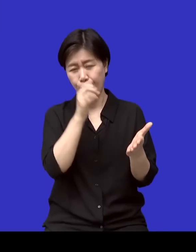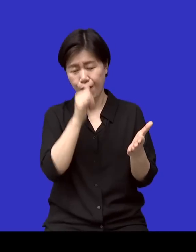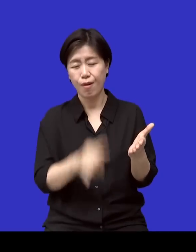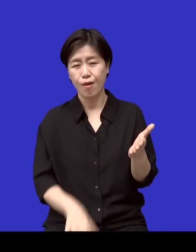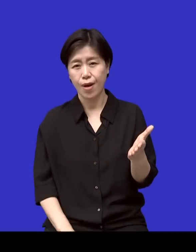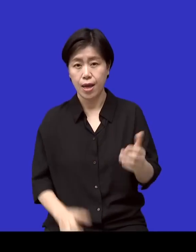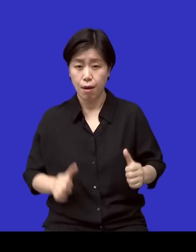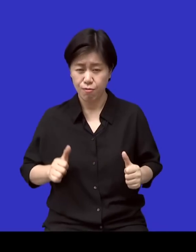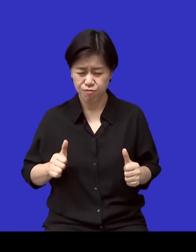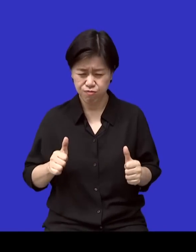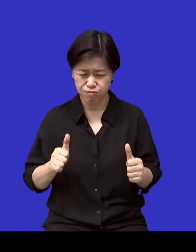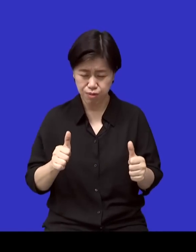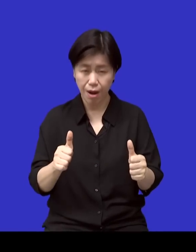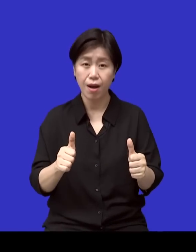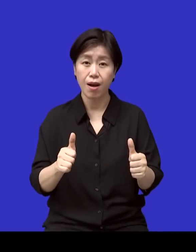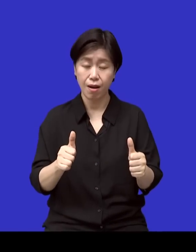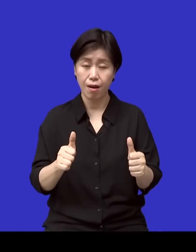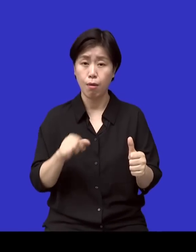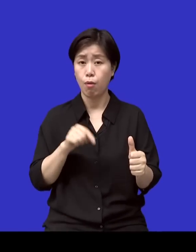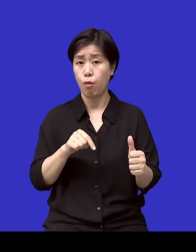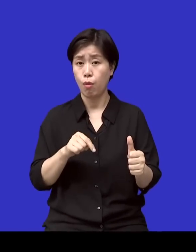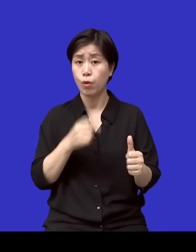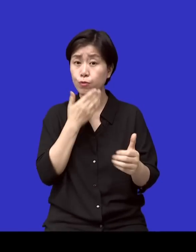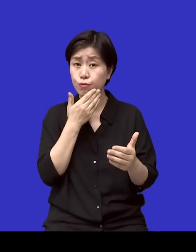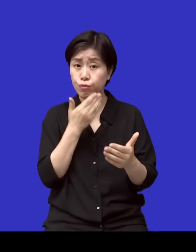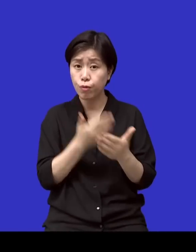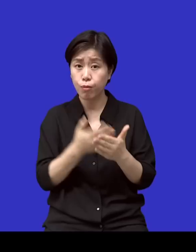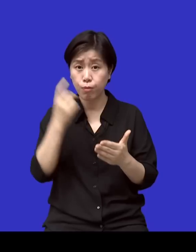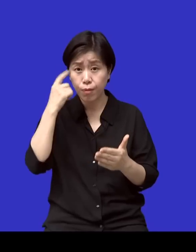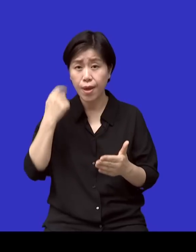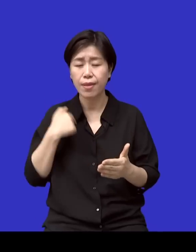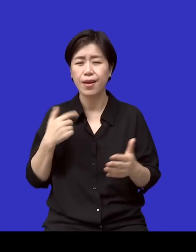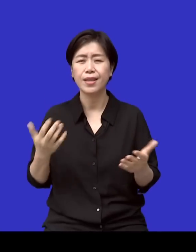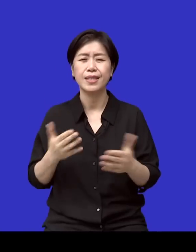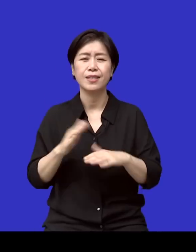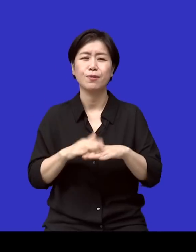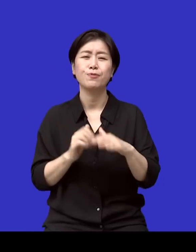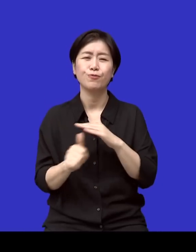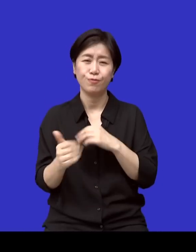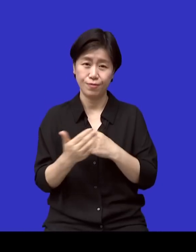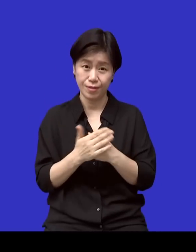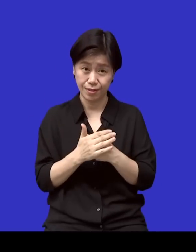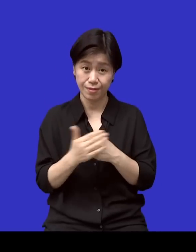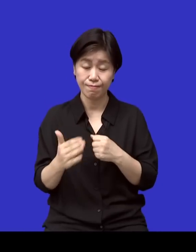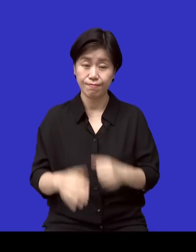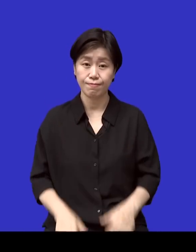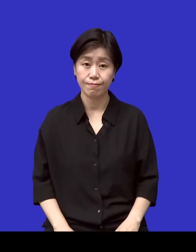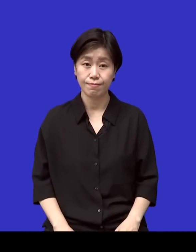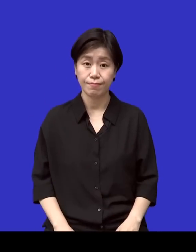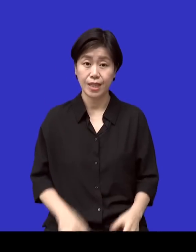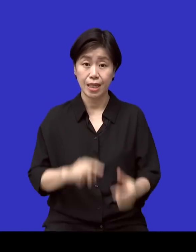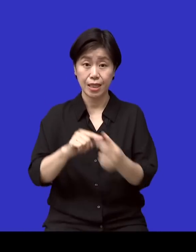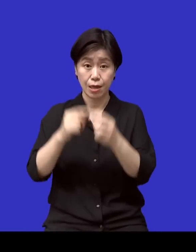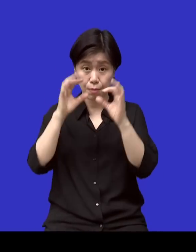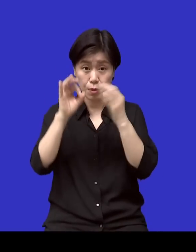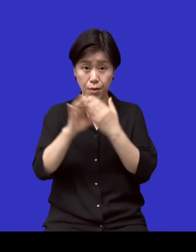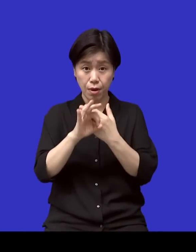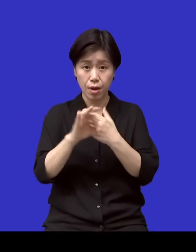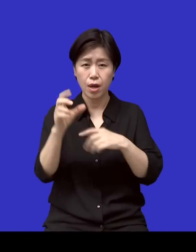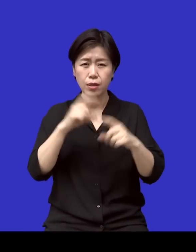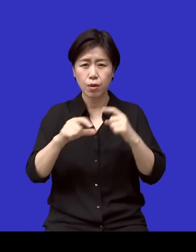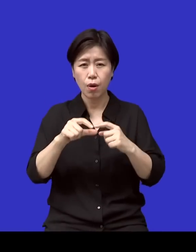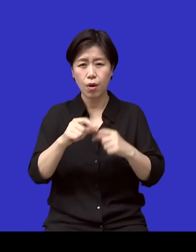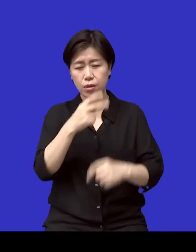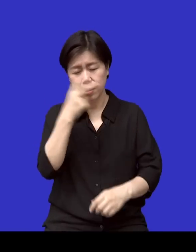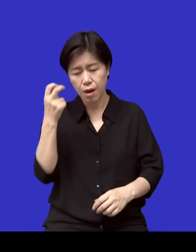돼야지 운동선수를 할 수 있다라고 저는 아직도 그렇게 생각하는 부분이어서 네. 근데 자면서 말씀 중에 좀 더 자자, 좀 더 졸자, 손을 모으고